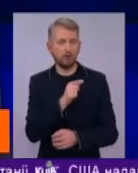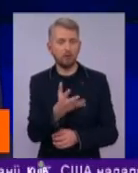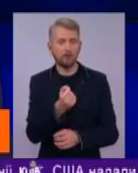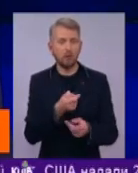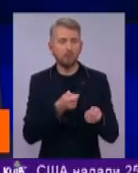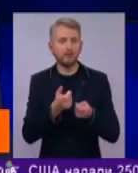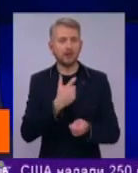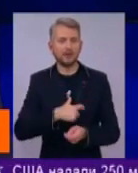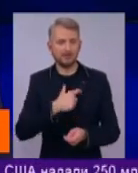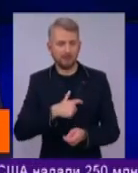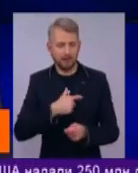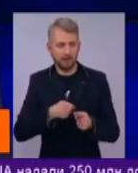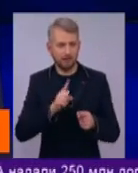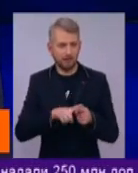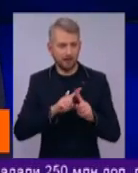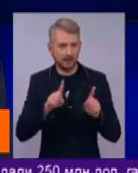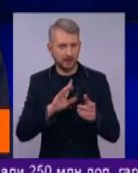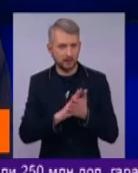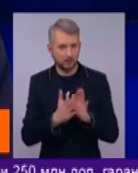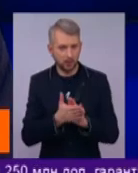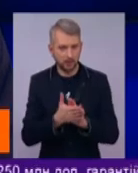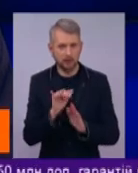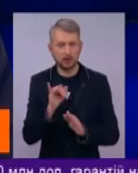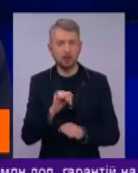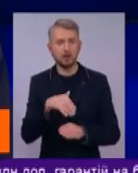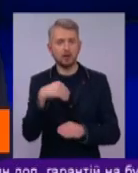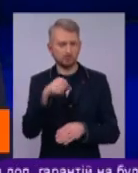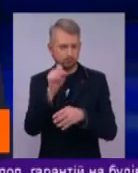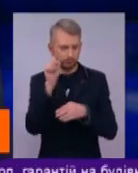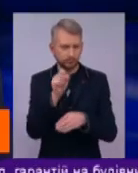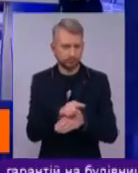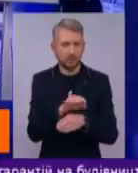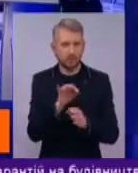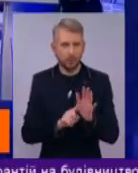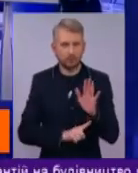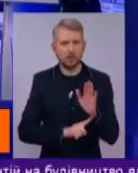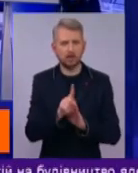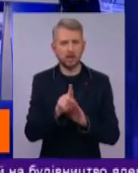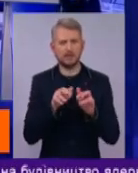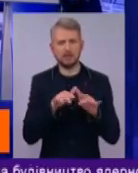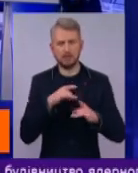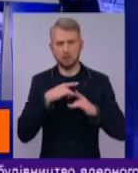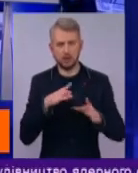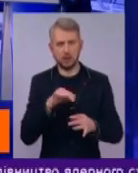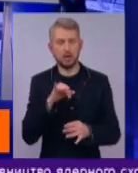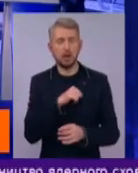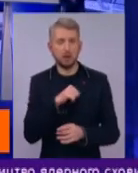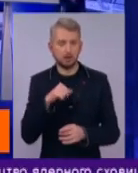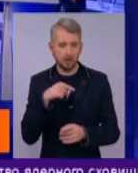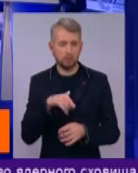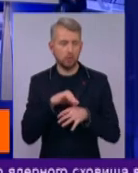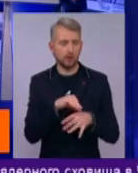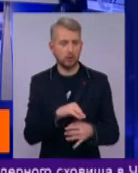себя в этой нестандартной ситуации и дал команду о начале церемонии и сам ее, так сказать,